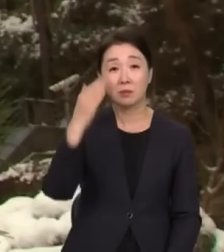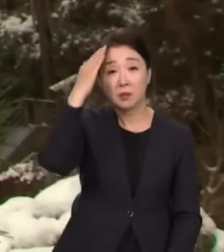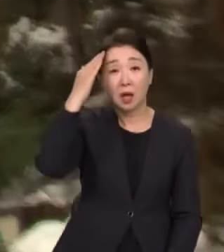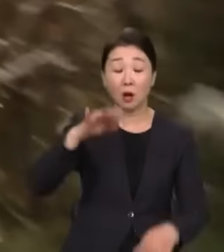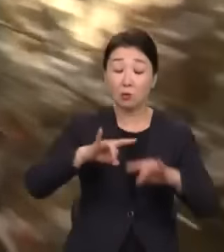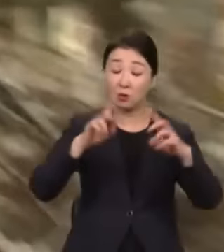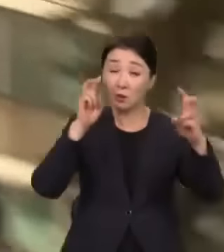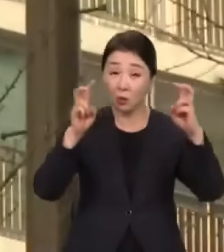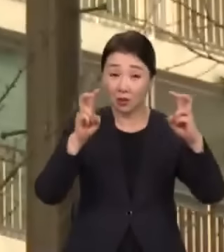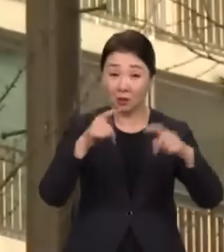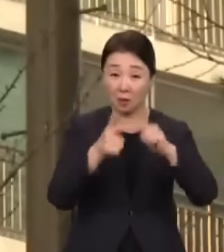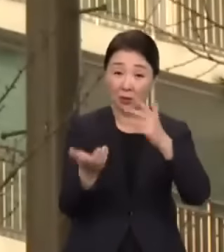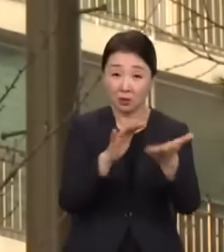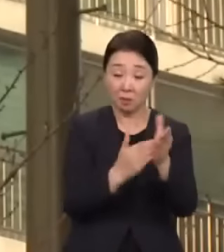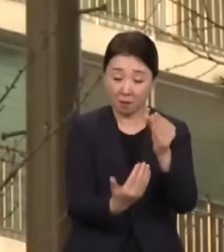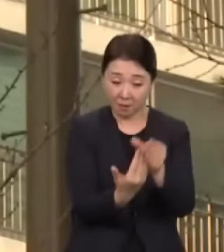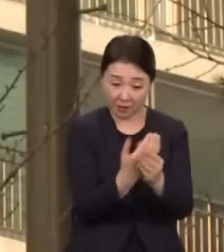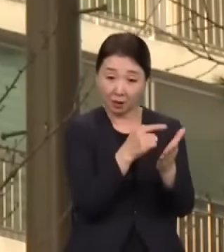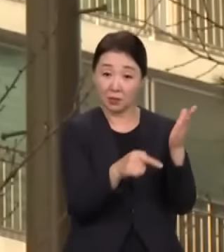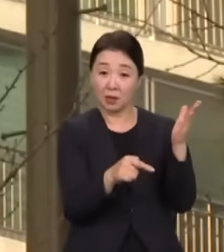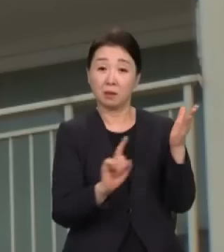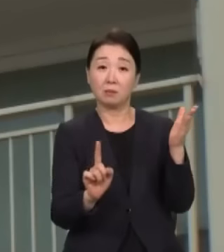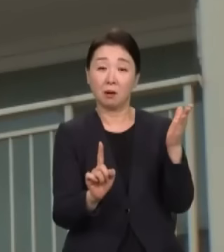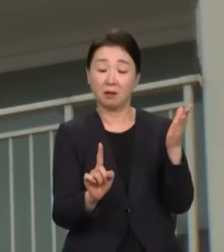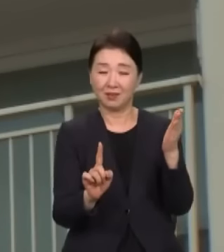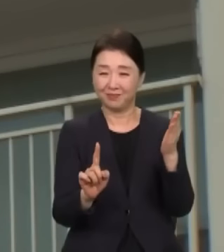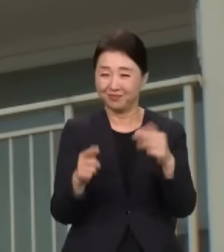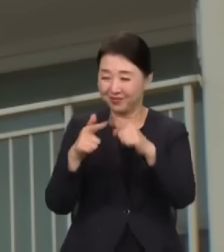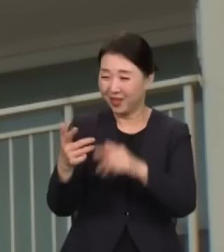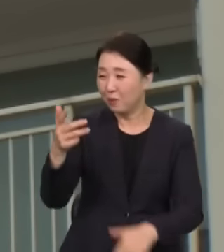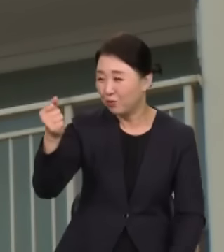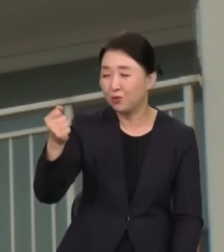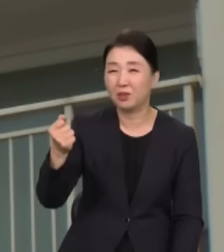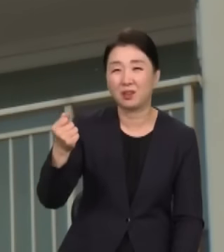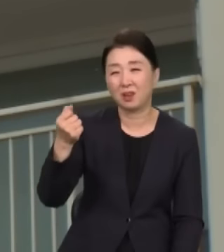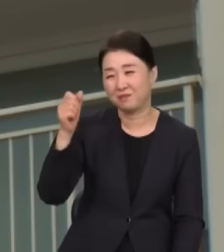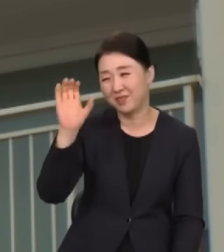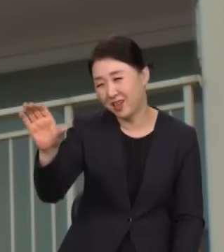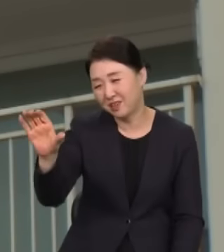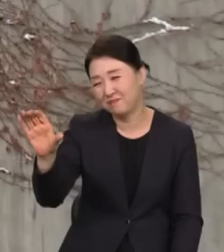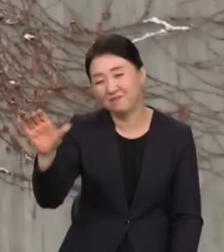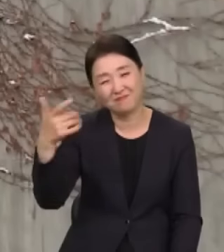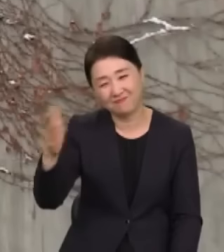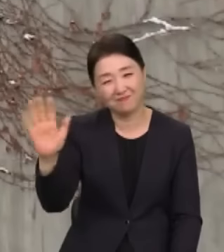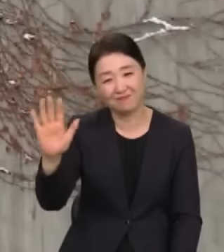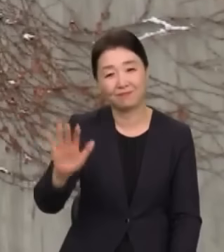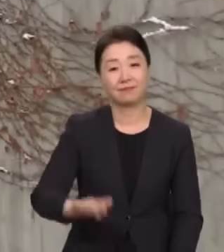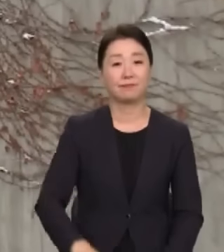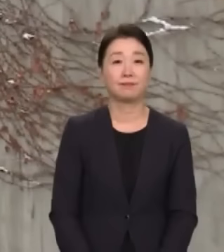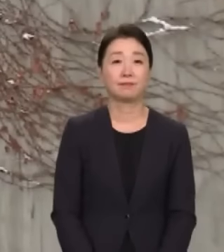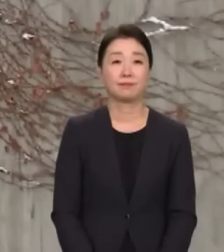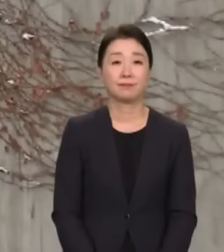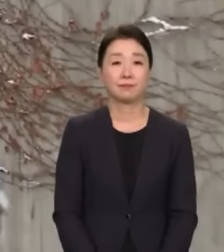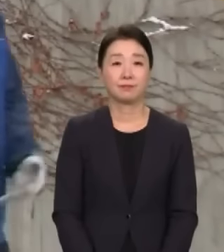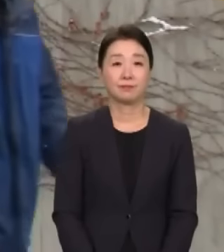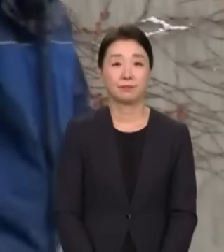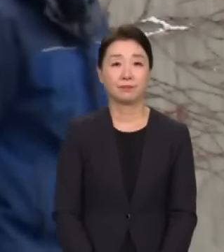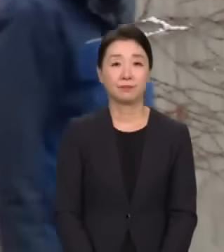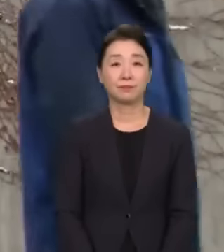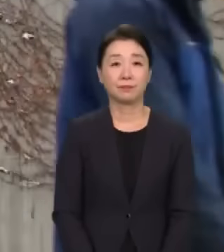이번에 나무가 쓰러져 발생한 피해에 대해서도 소유주에게 책임을 묻진 않을 예정입니다. JTBC 김한수입니다.